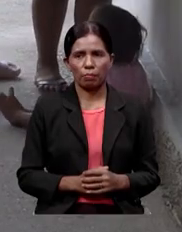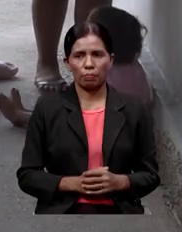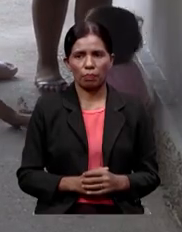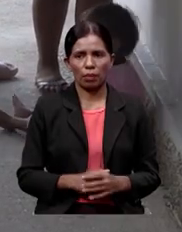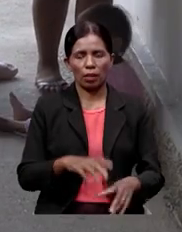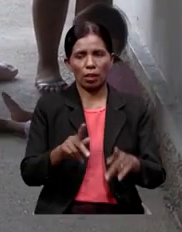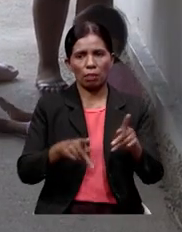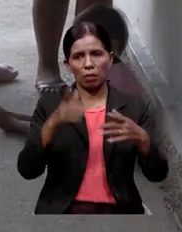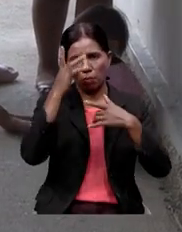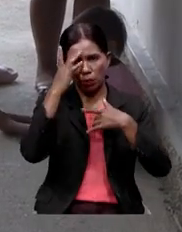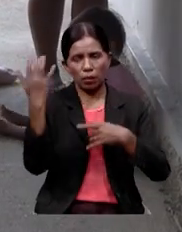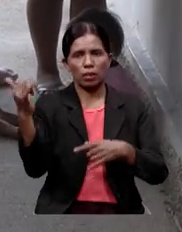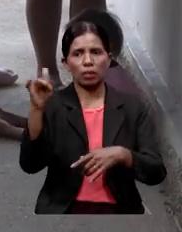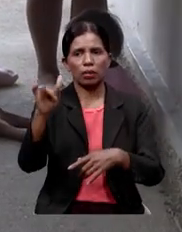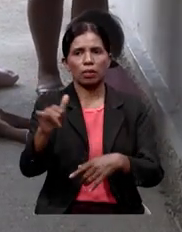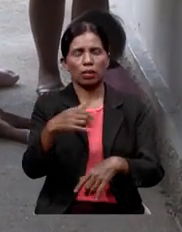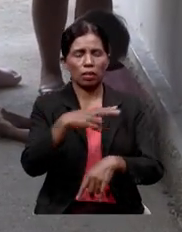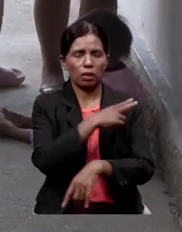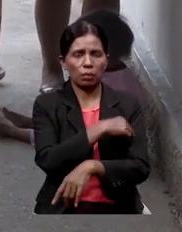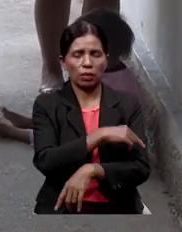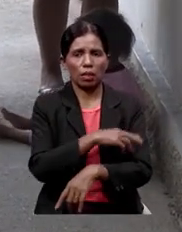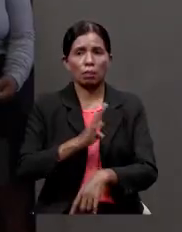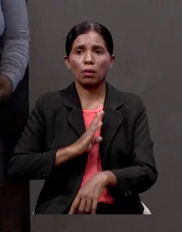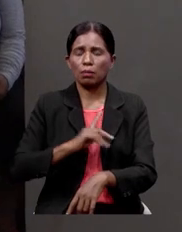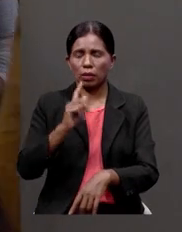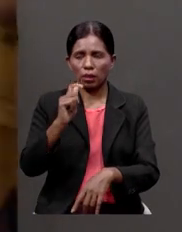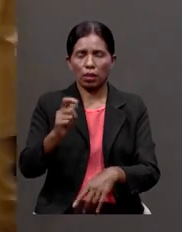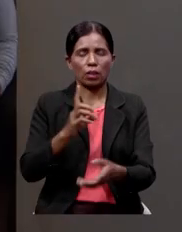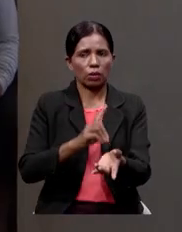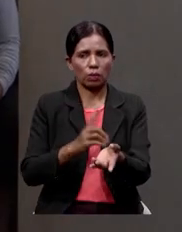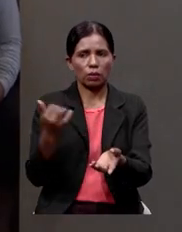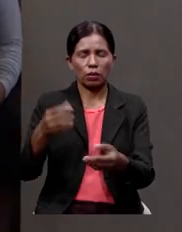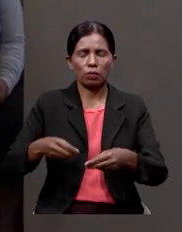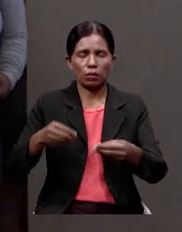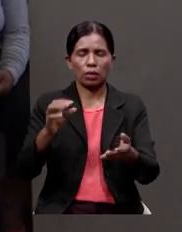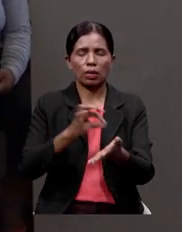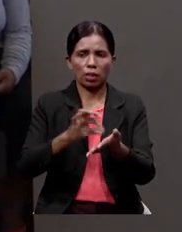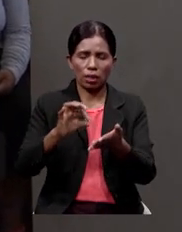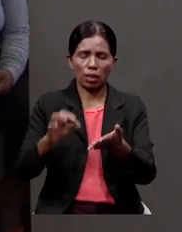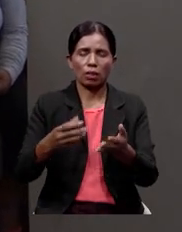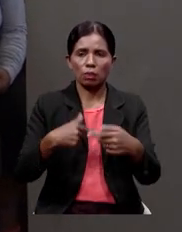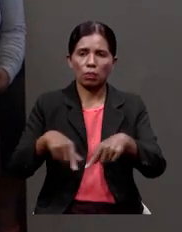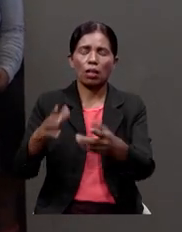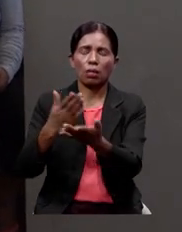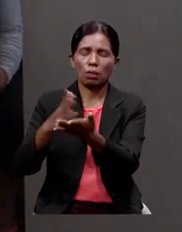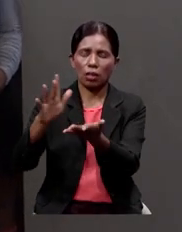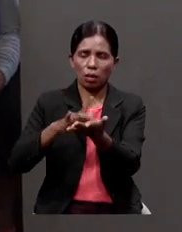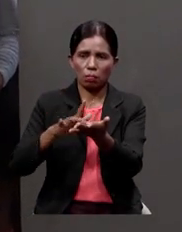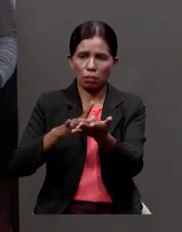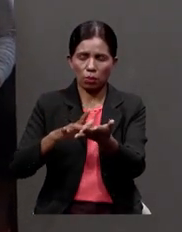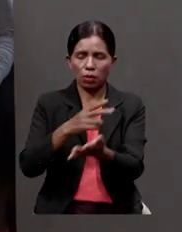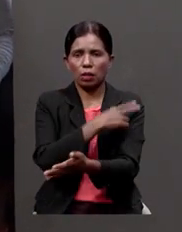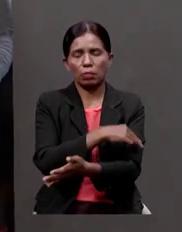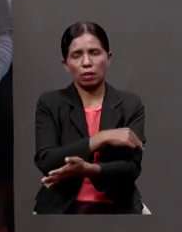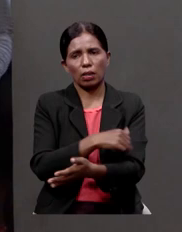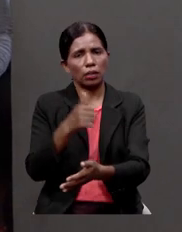Pasiente sira nebe halo tratamento saudi iha klinika Bairupite, mediku sira pasade treseta ho diharuka Sosai Moruk iha farmasi privado